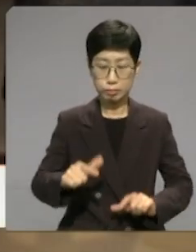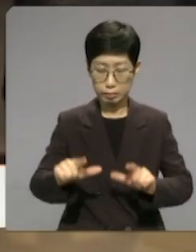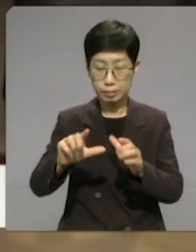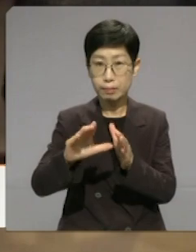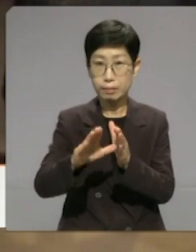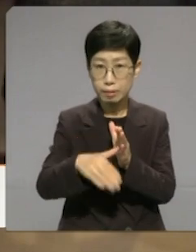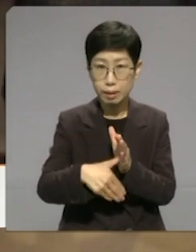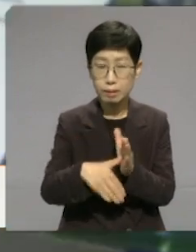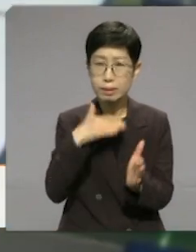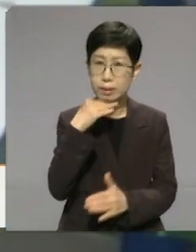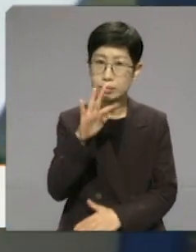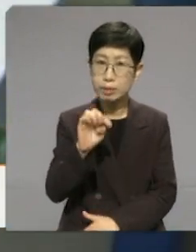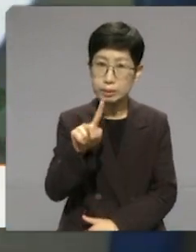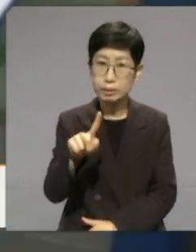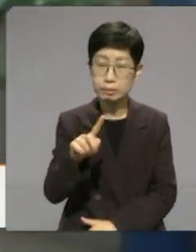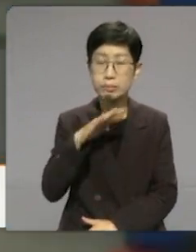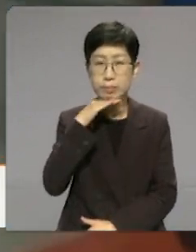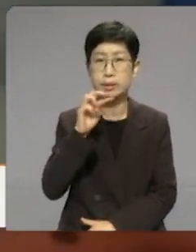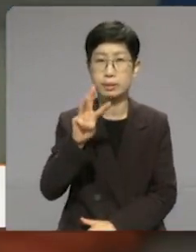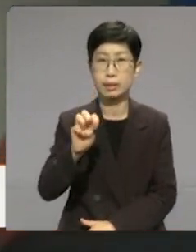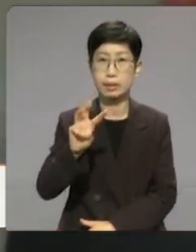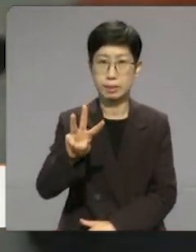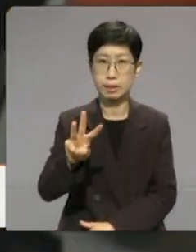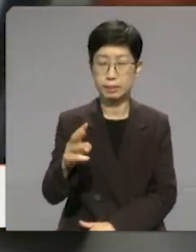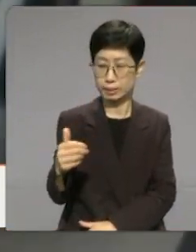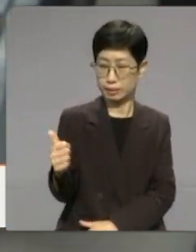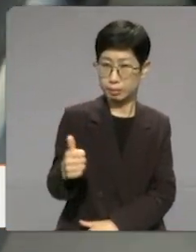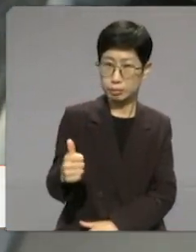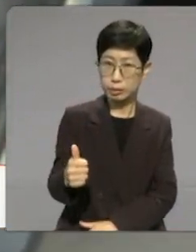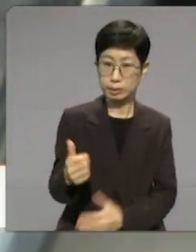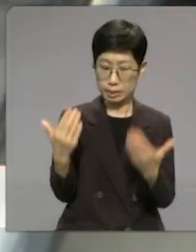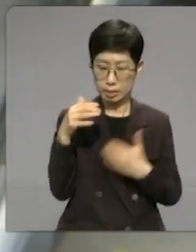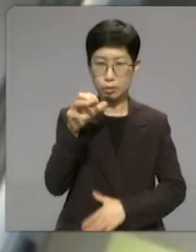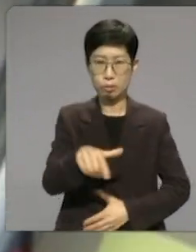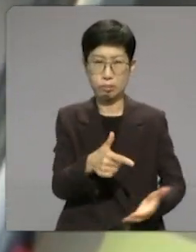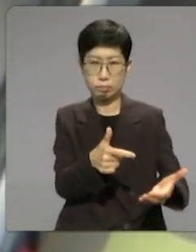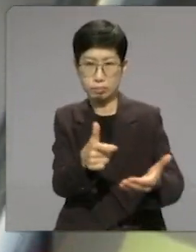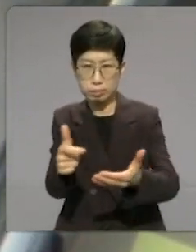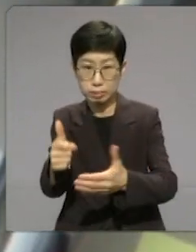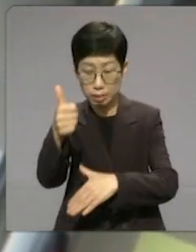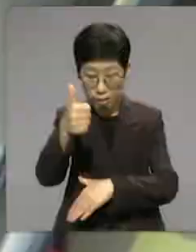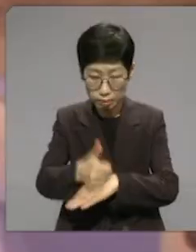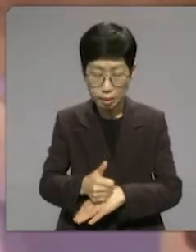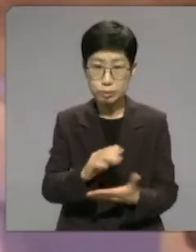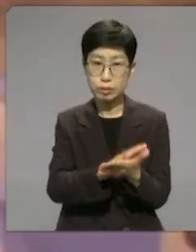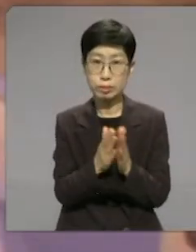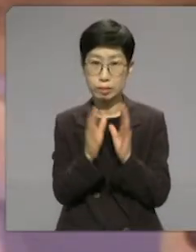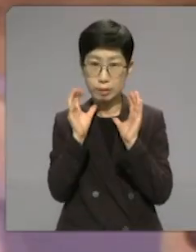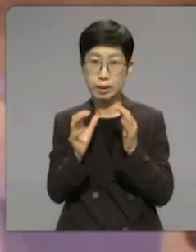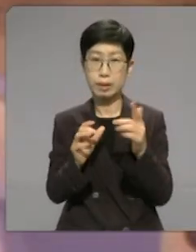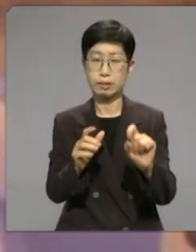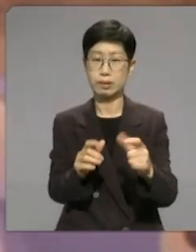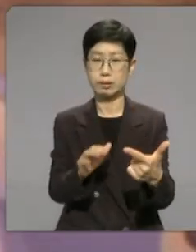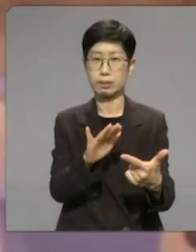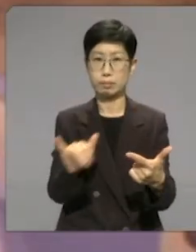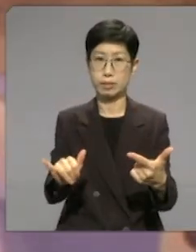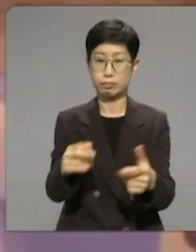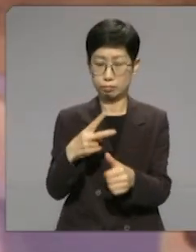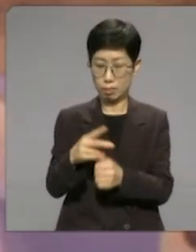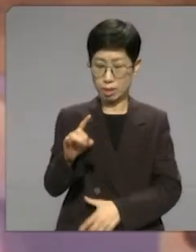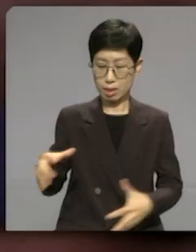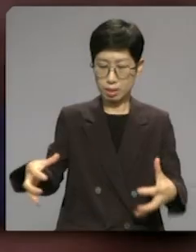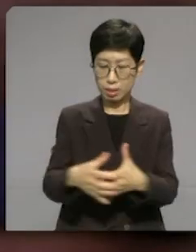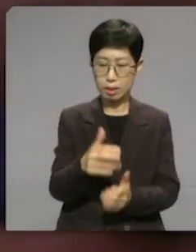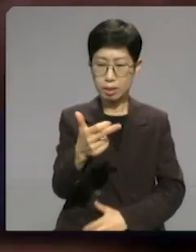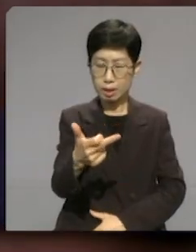당시 43살 남성이 학교에서 총기를 난사해 유치원생 16명과 교사 1명 등 17명이